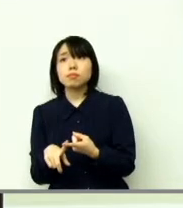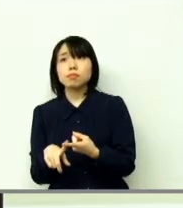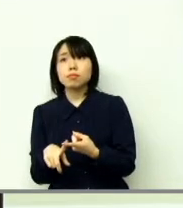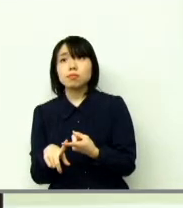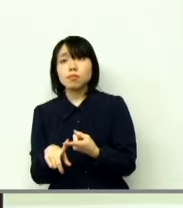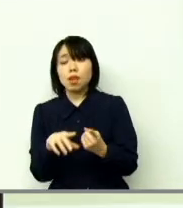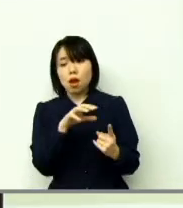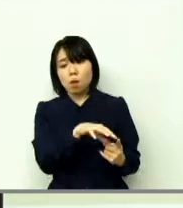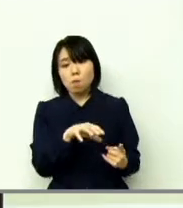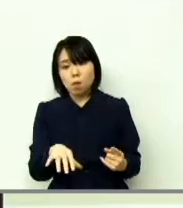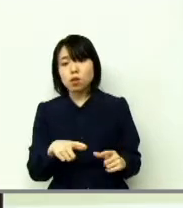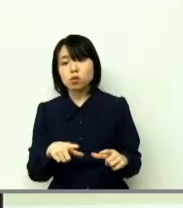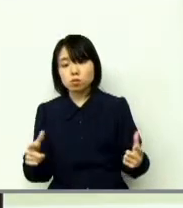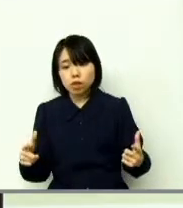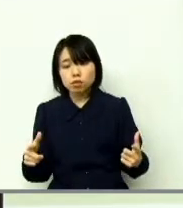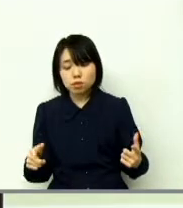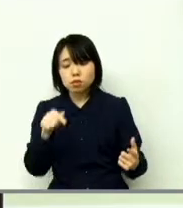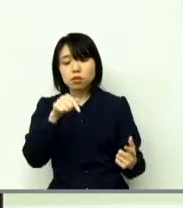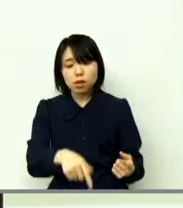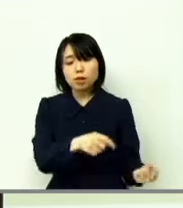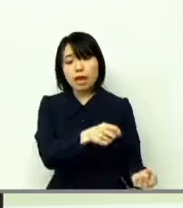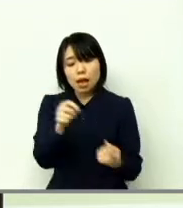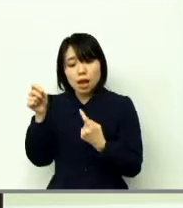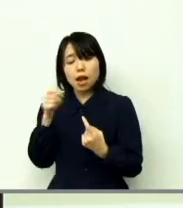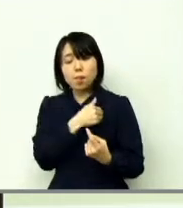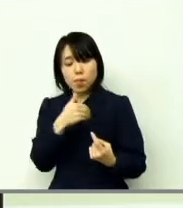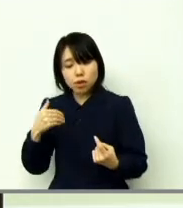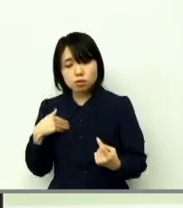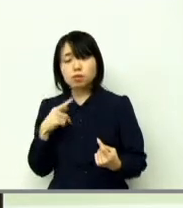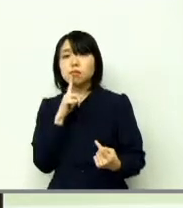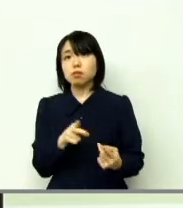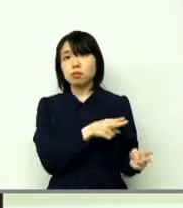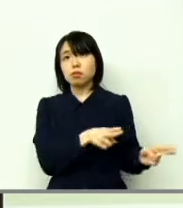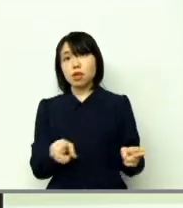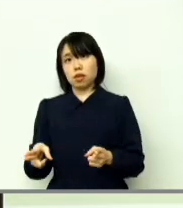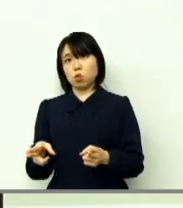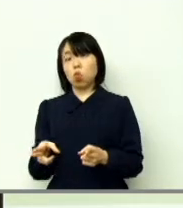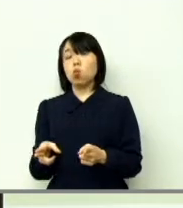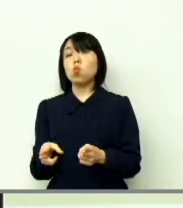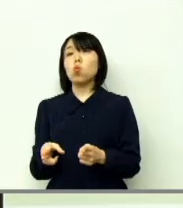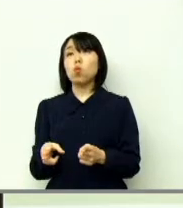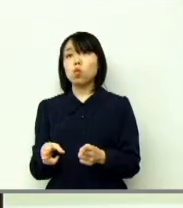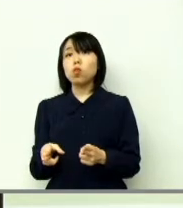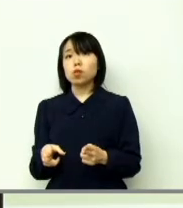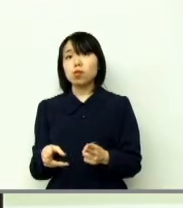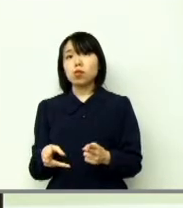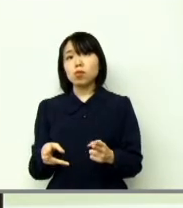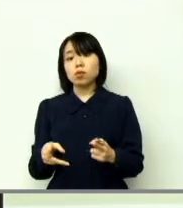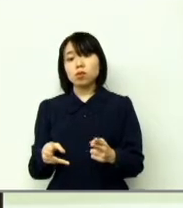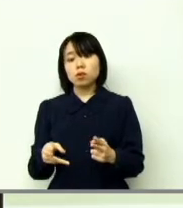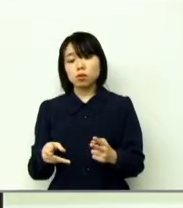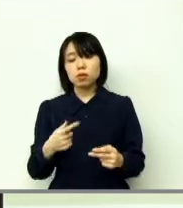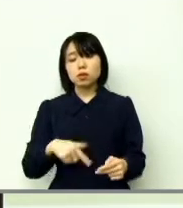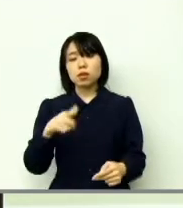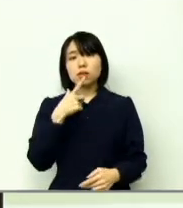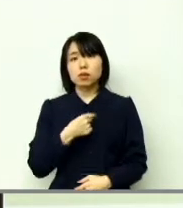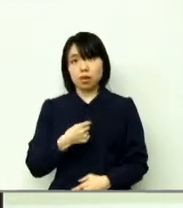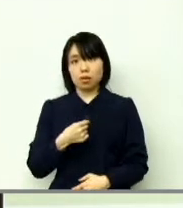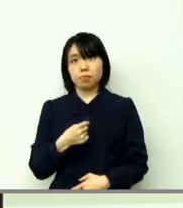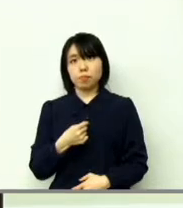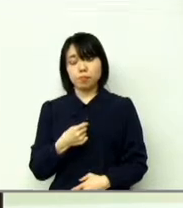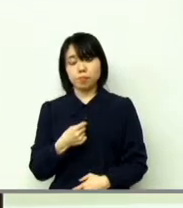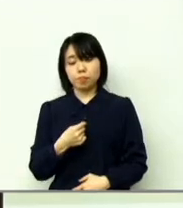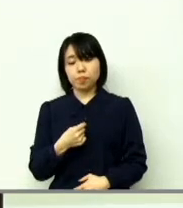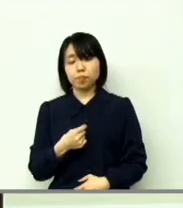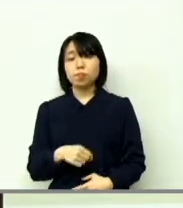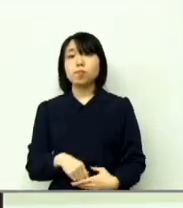あるいは選べるそういった制度にしてできるだけしていきたいというふうな思いを持ってお